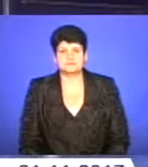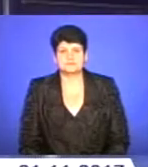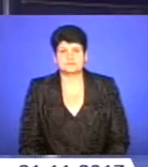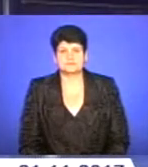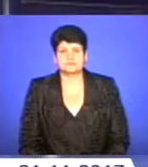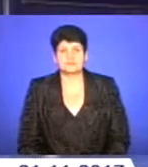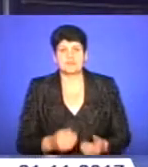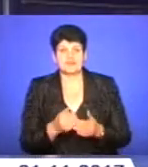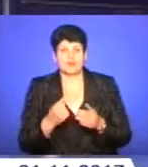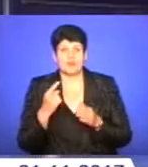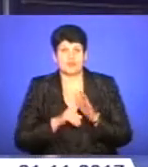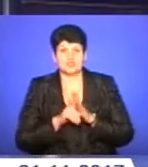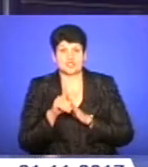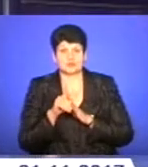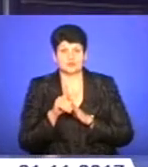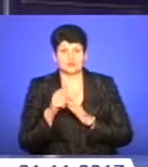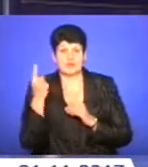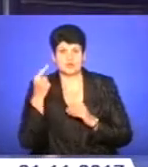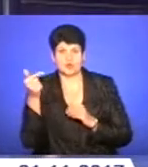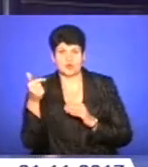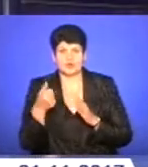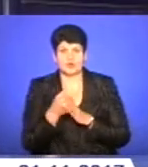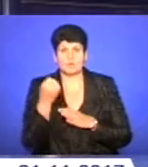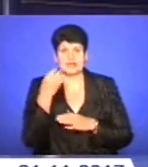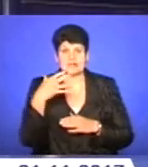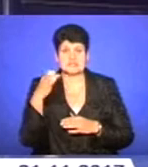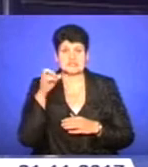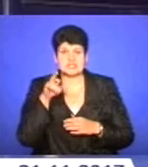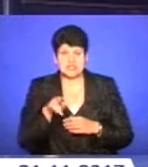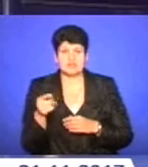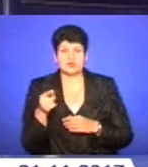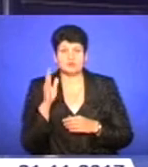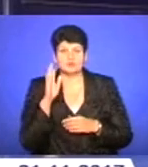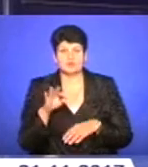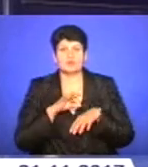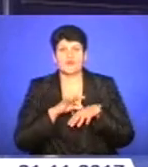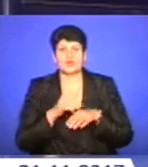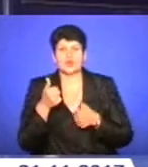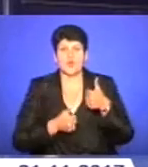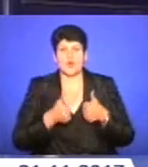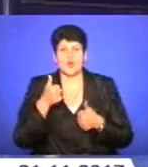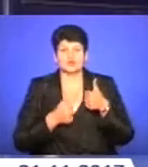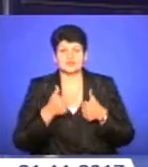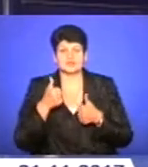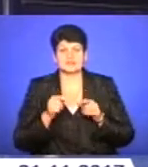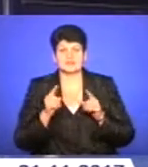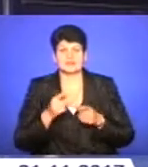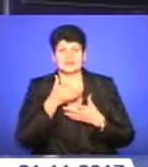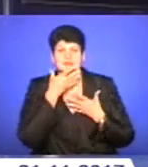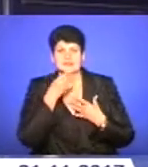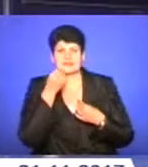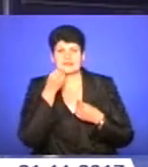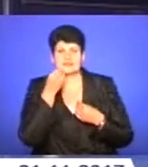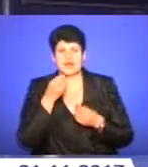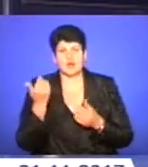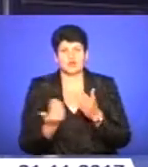Від початку календарної зими і до 15 січня наступного року в Тернополі проходитиме конкурс «Феєрія новорічного міста».